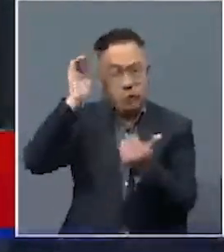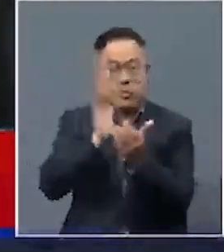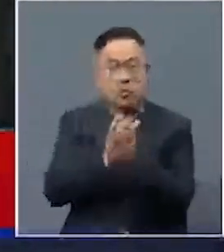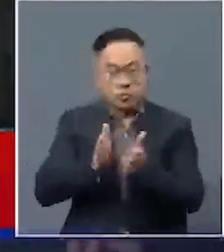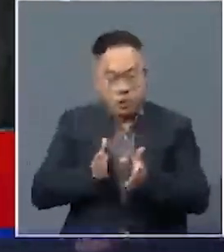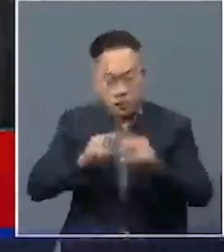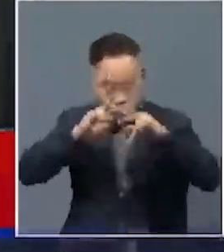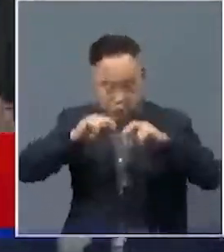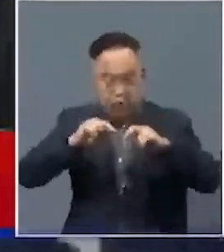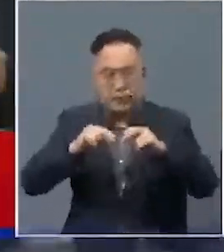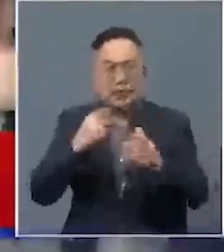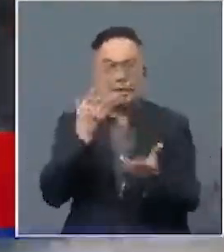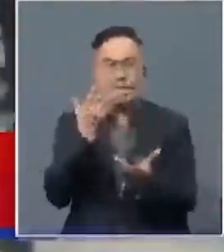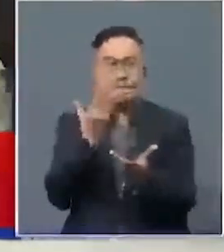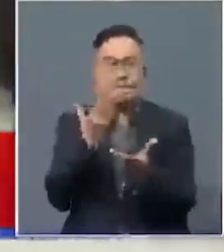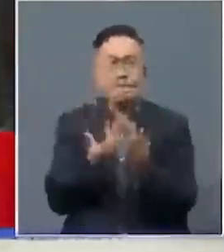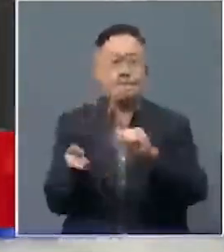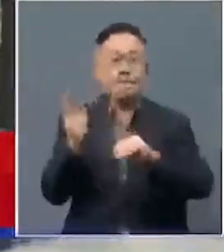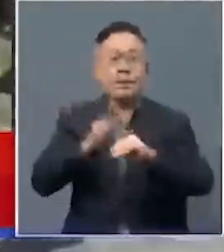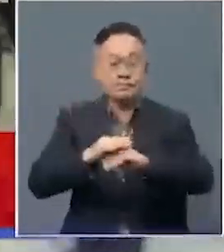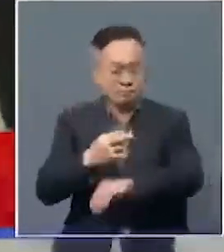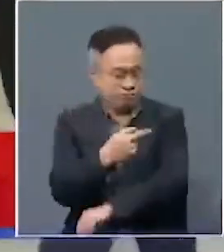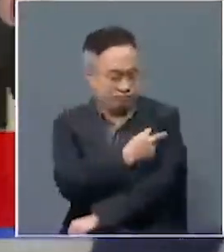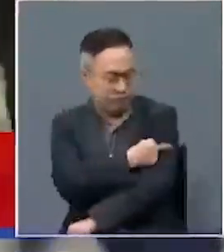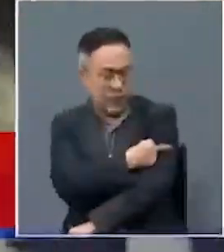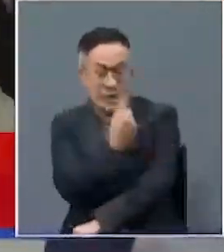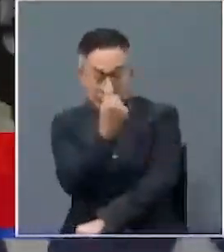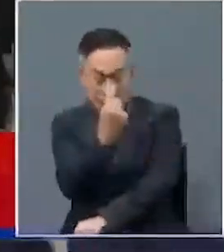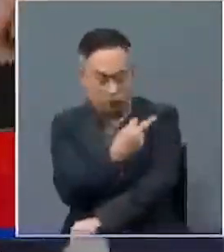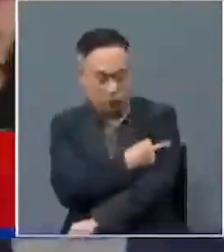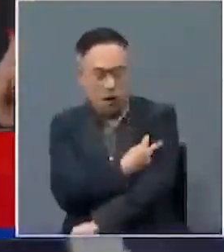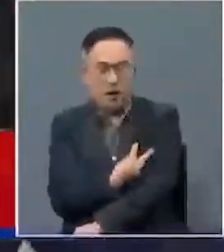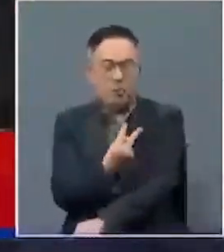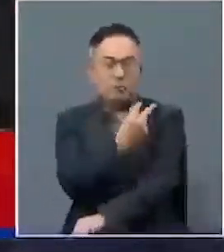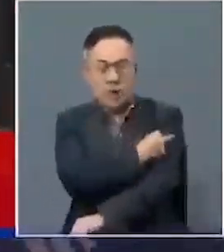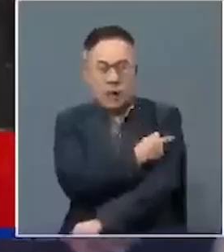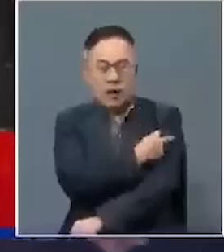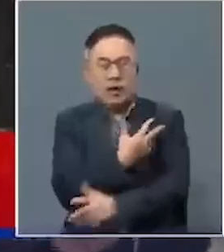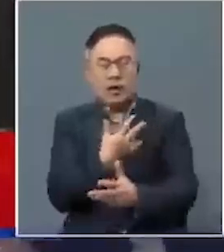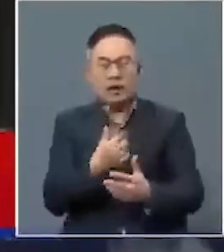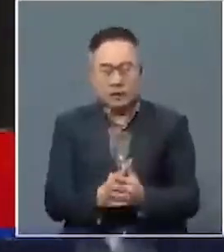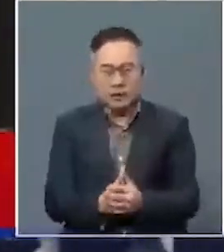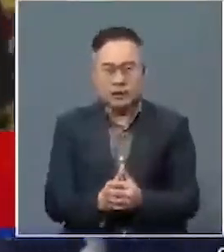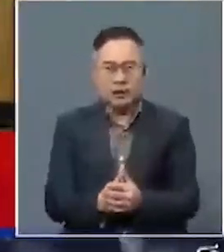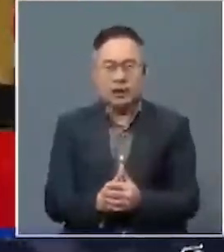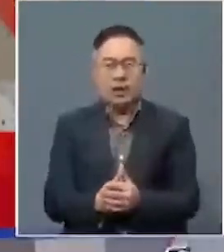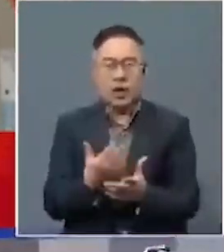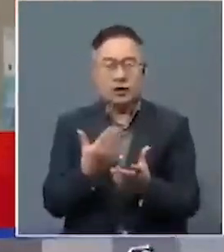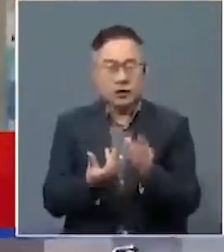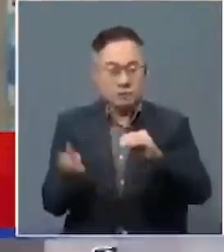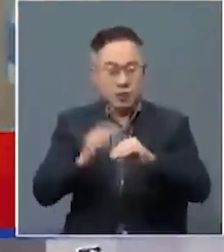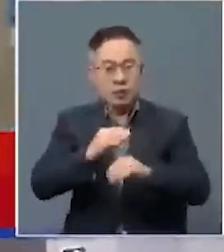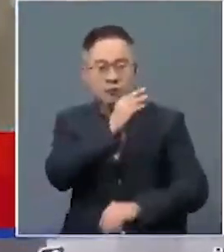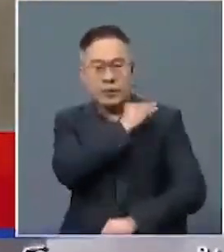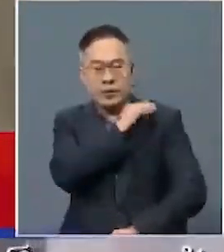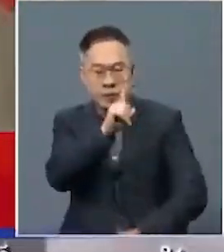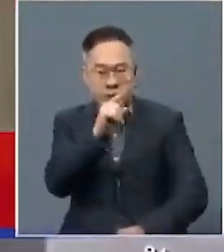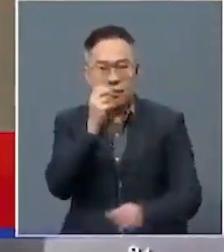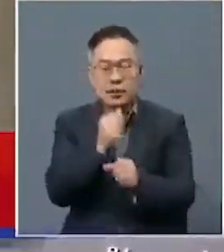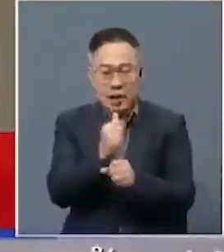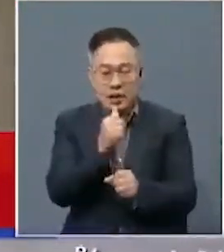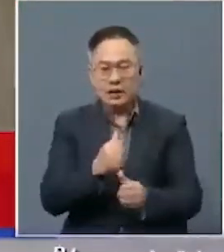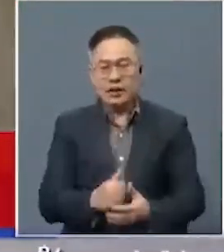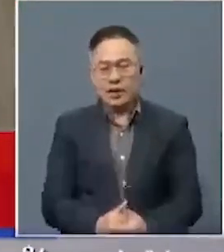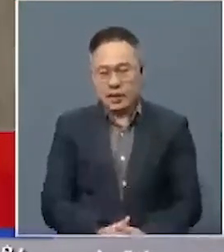กลางจะพิจารณาเลื่อนขั้นครับจากชั้นประทวนให้เป็นตำรวจยศสัญญาบัตรอืก็คือจากนาย 10ชั้น